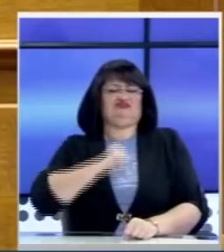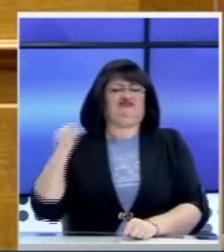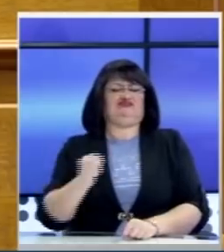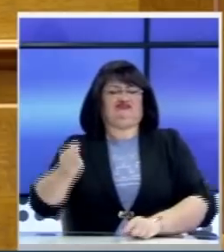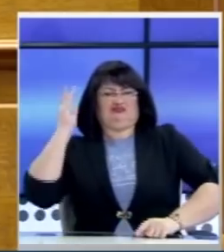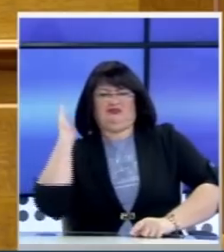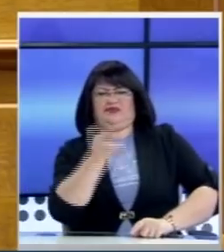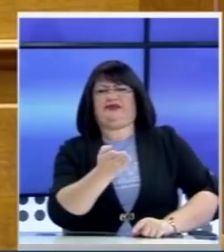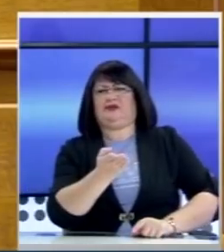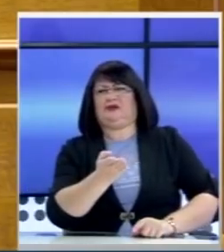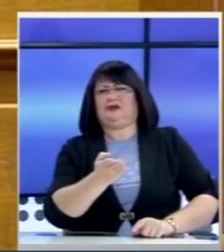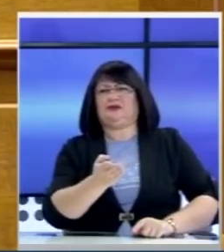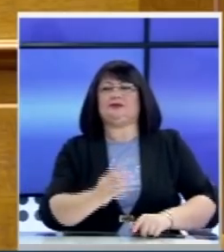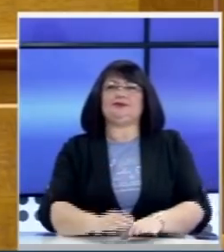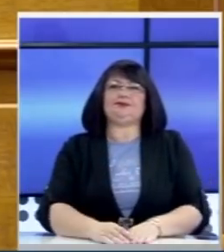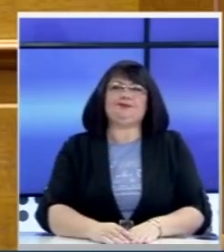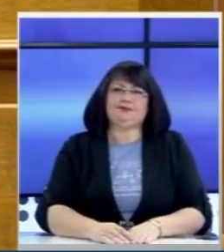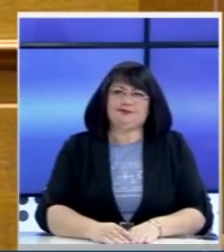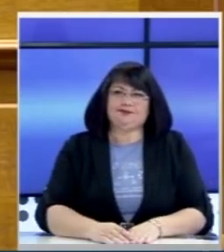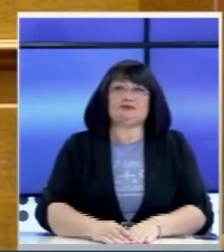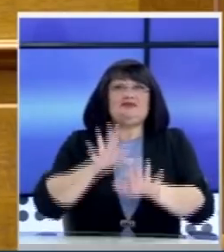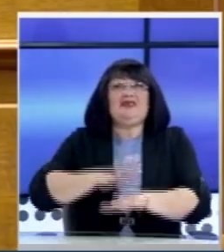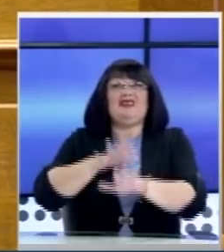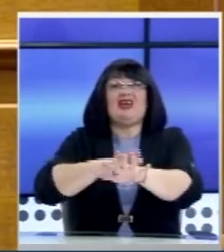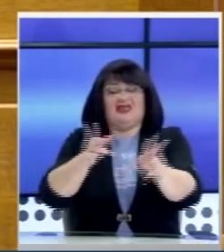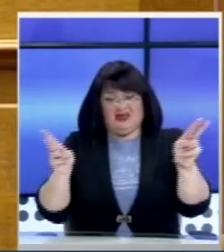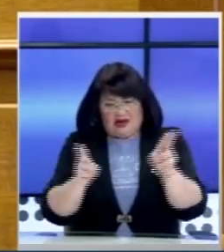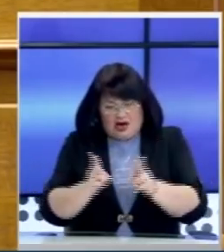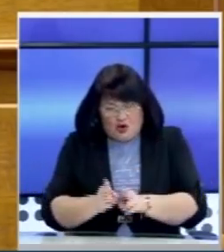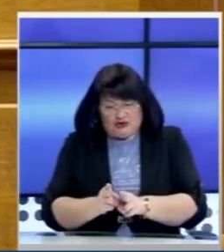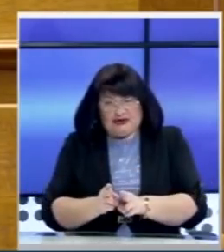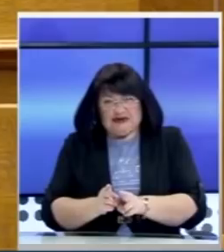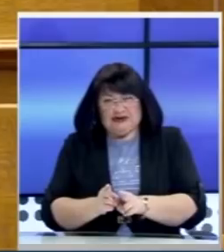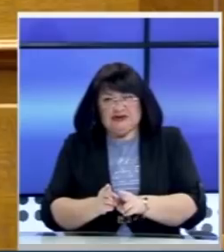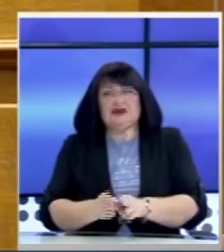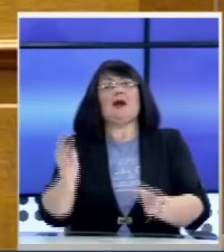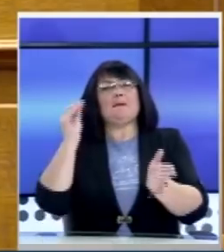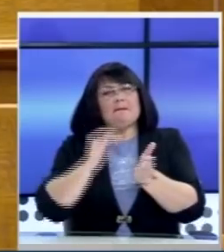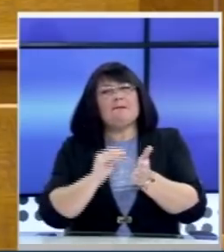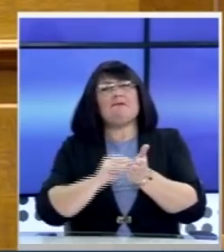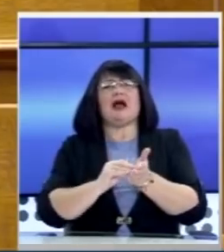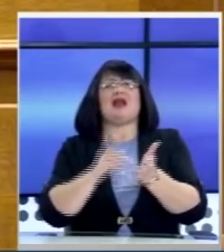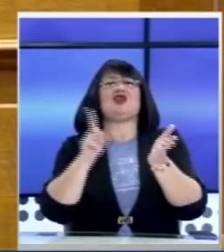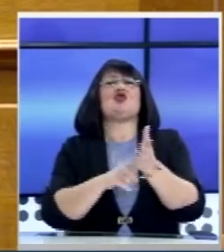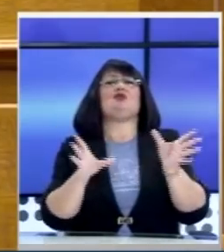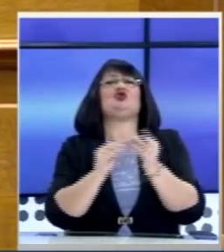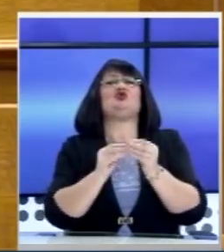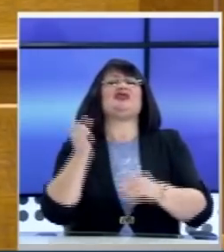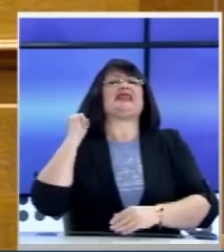καταστολή. Τα πήρατε με τον περιορισμό των διαδηλώσεων και θα συνεχίσετε με νέο συνδικαλιστικό νόμο από ό,τι